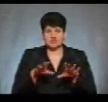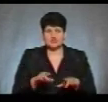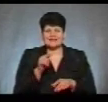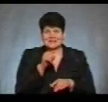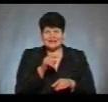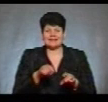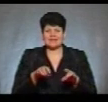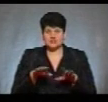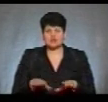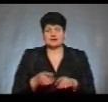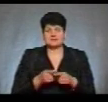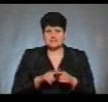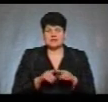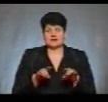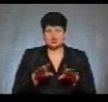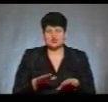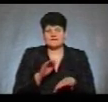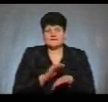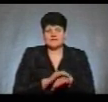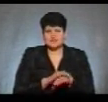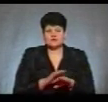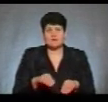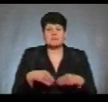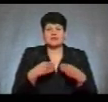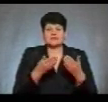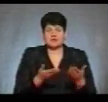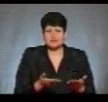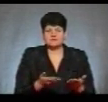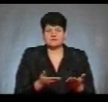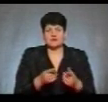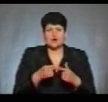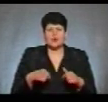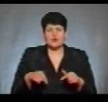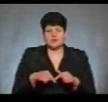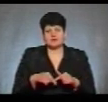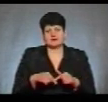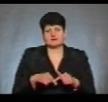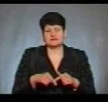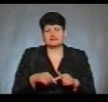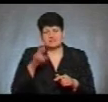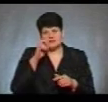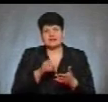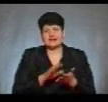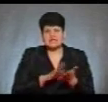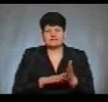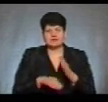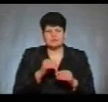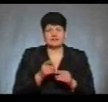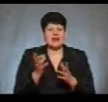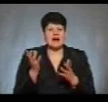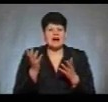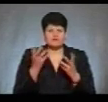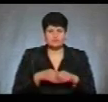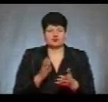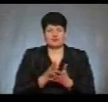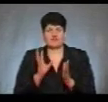рішенням це рішення фактично передається в органи ведення Державного реєстру виборців, і виборці мають автоматично внести до